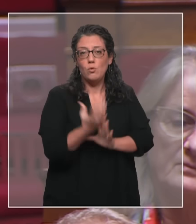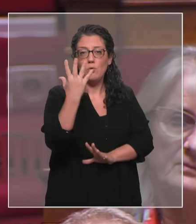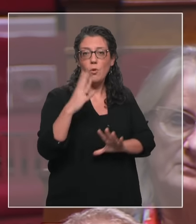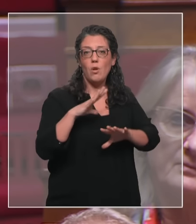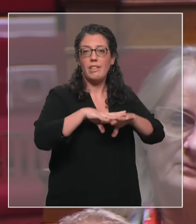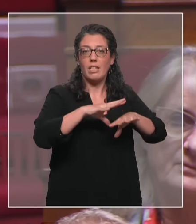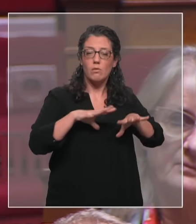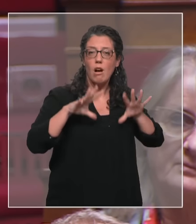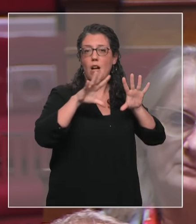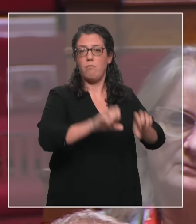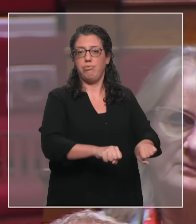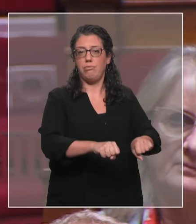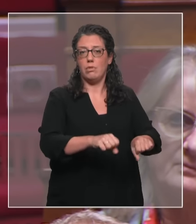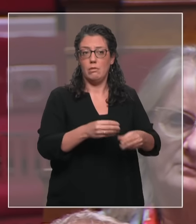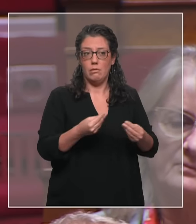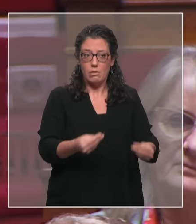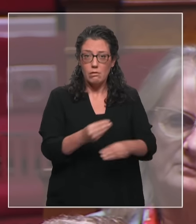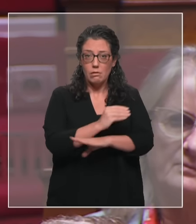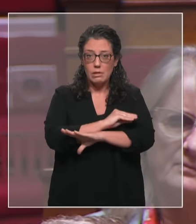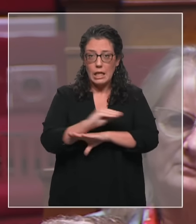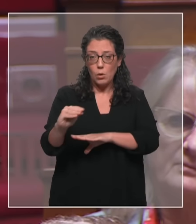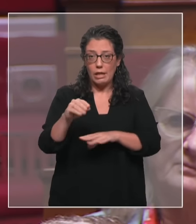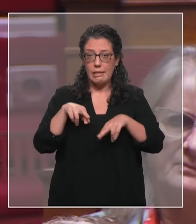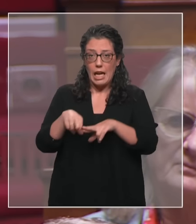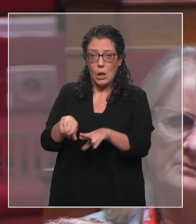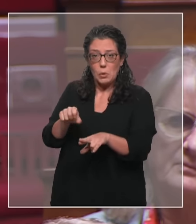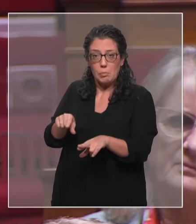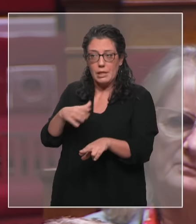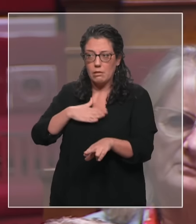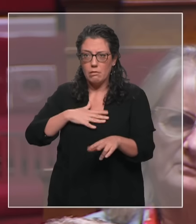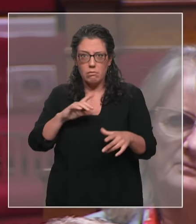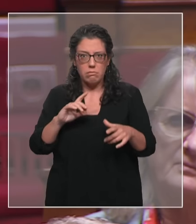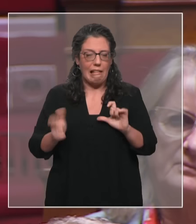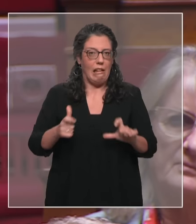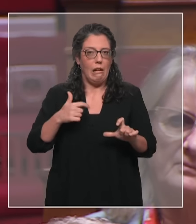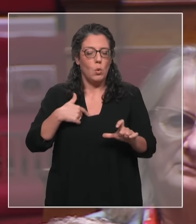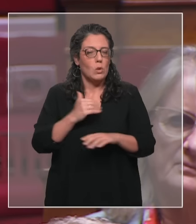aggravant ainsi la sécurité dans notre rue Jules Amilot. Nous ne pouvons plus tolérer cette